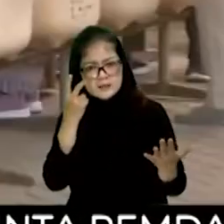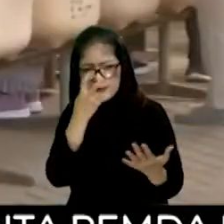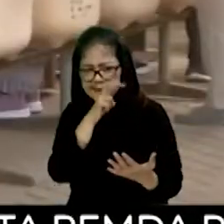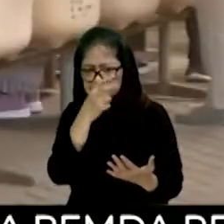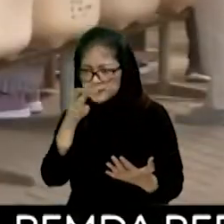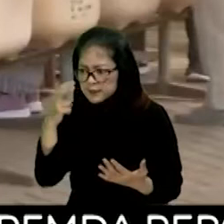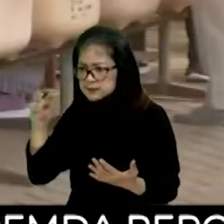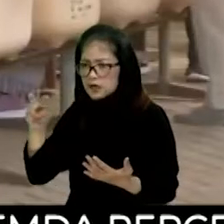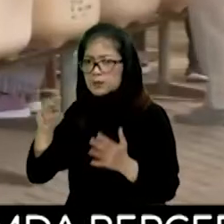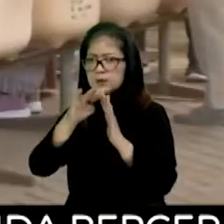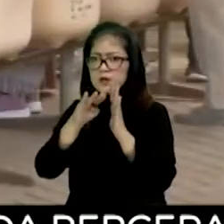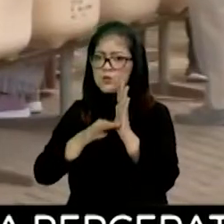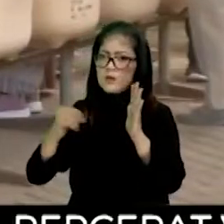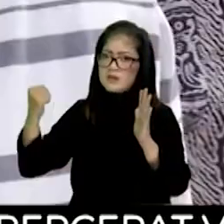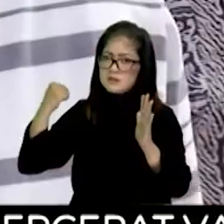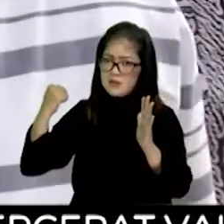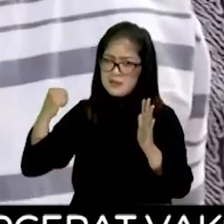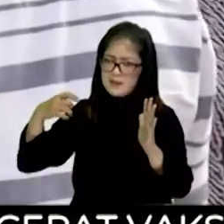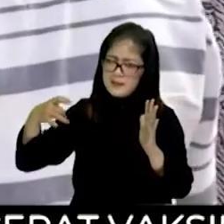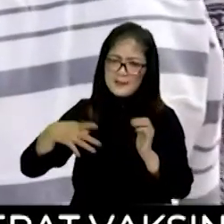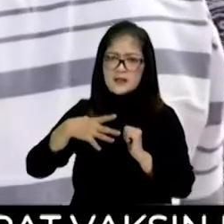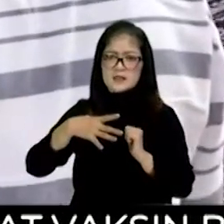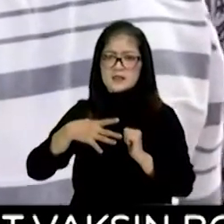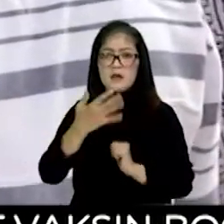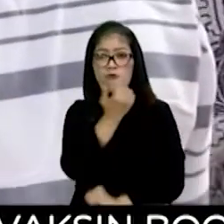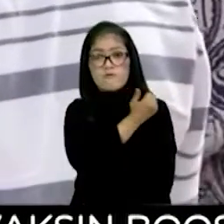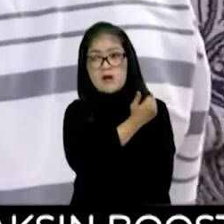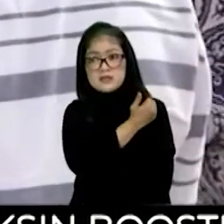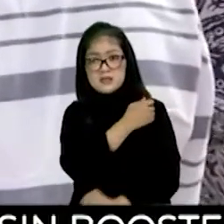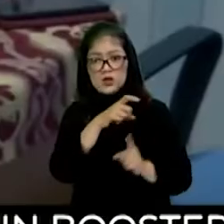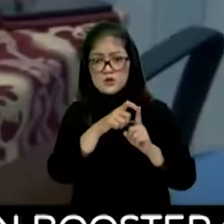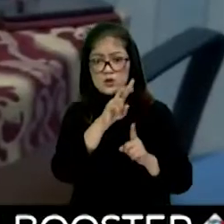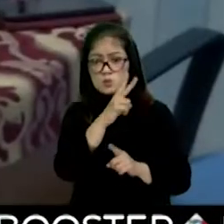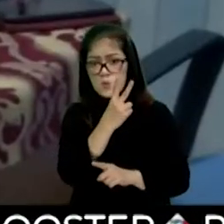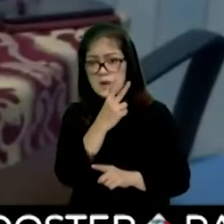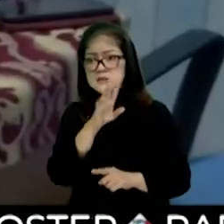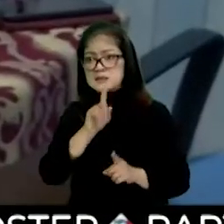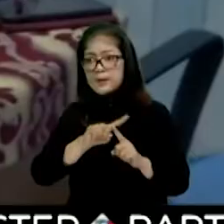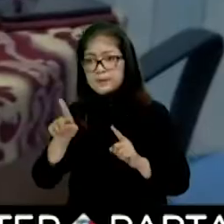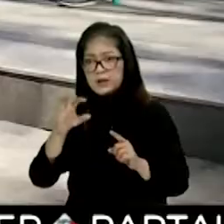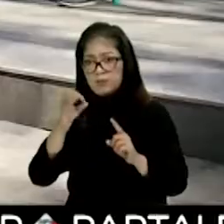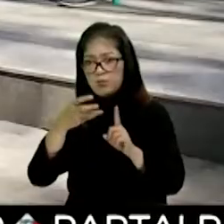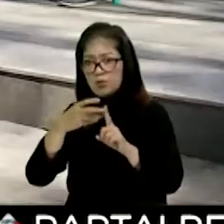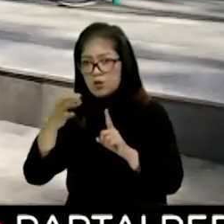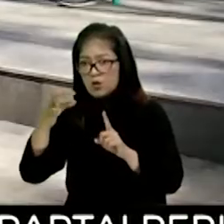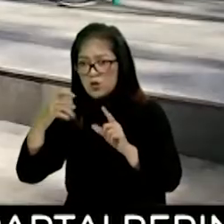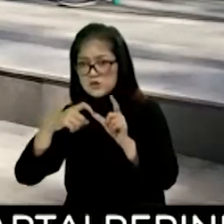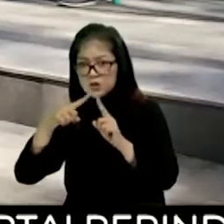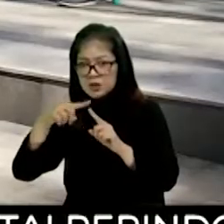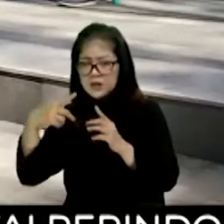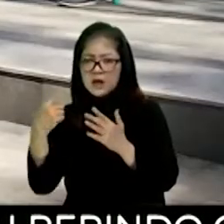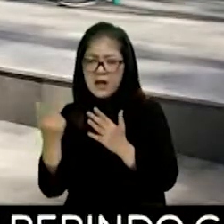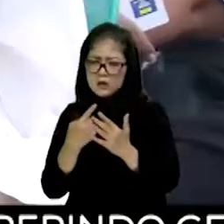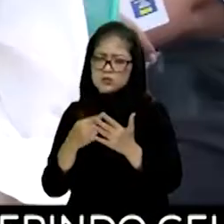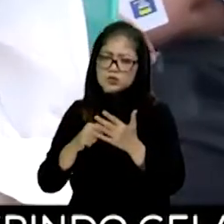protokol kesehatan serta segera mengakses vaksinasi COVID-19 2 dosis hingga booster untuk memberikan proteksi dari penularan varian Omikron maupun